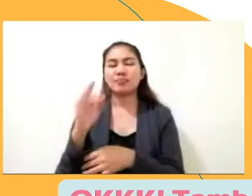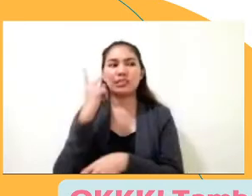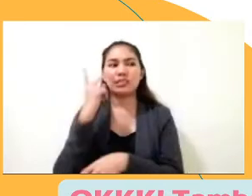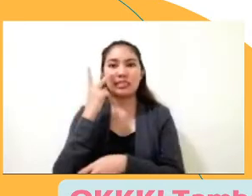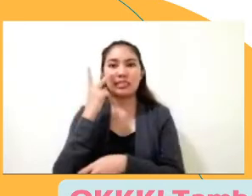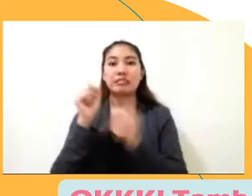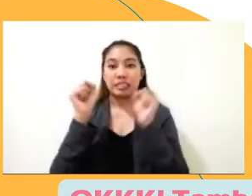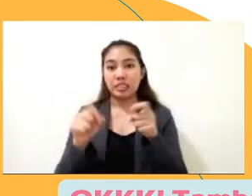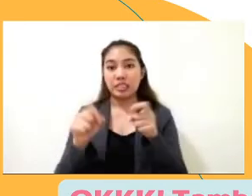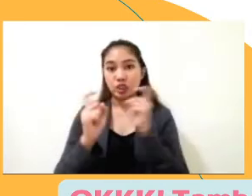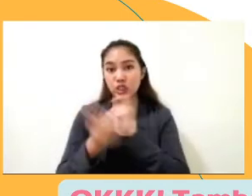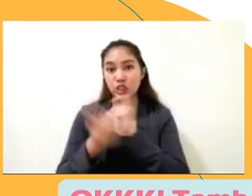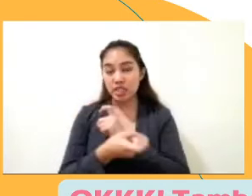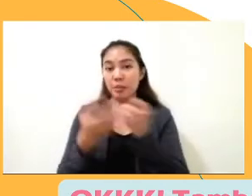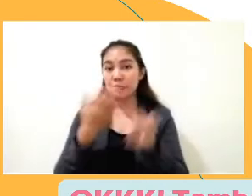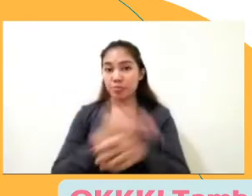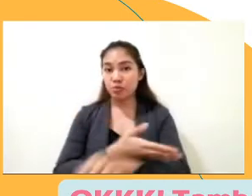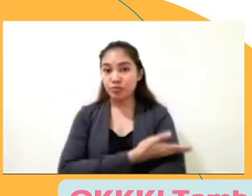ko siya